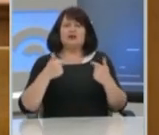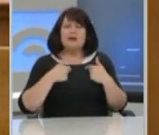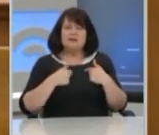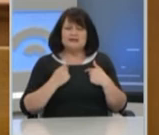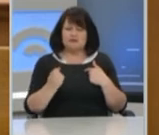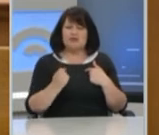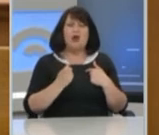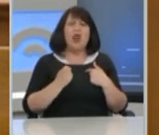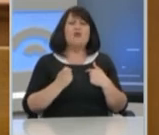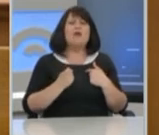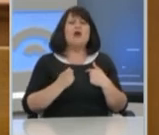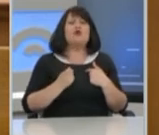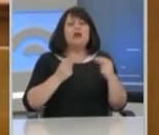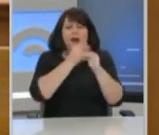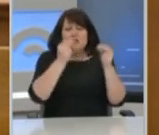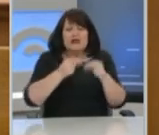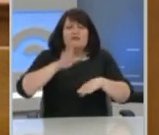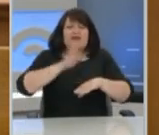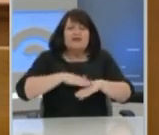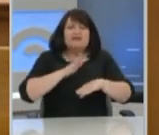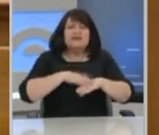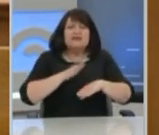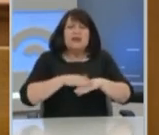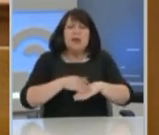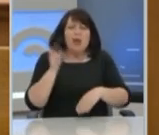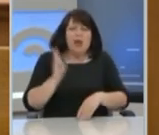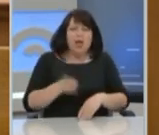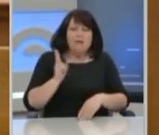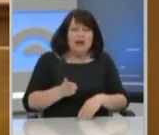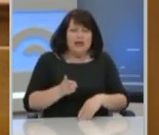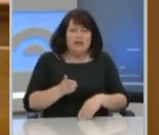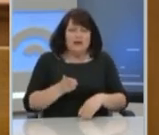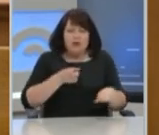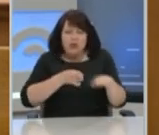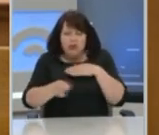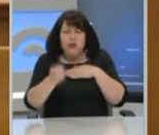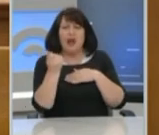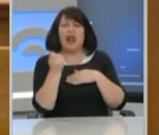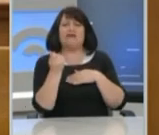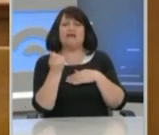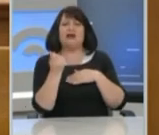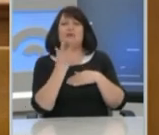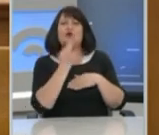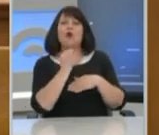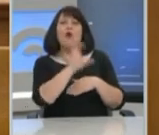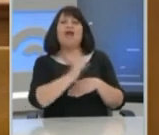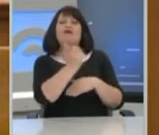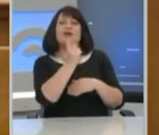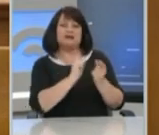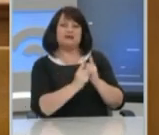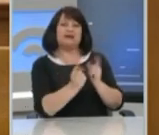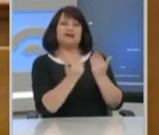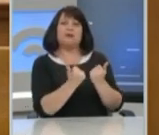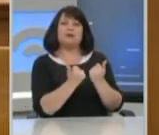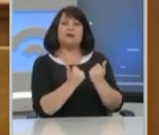δημοσιονομικό εκτροχιασμό και βάζουμε σε κίνδυνο τη χώρα. Γιατί δεν συνοηθήκαμε με τους δανειστές, με